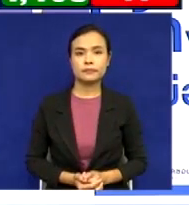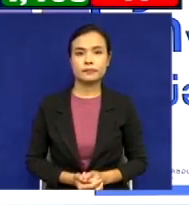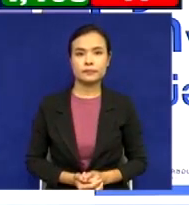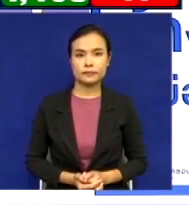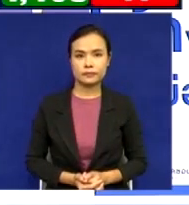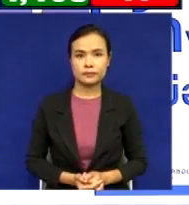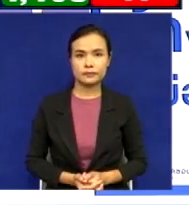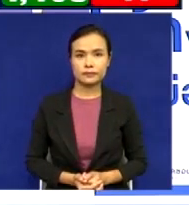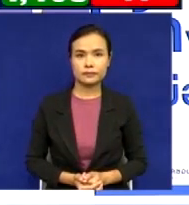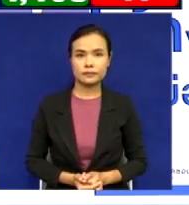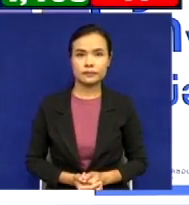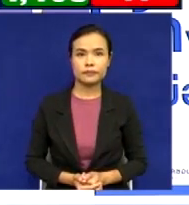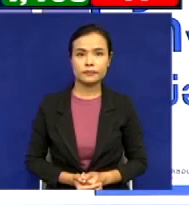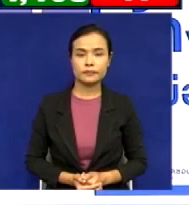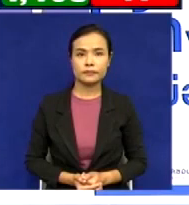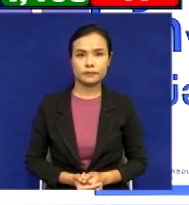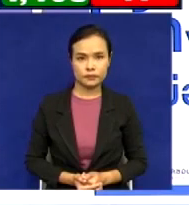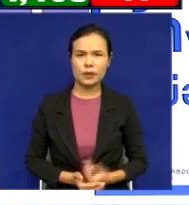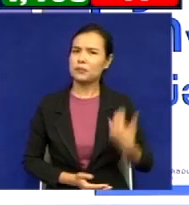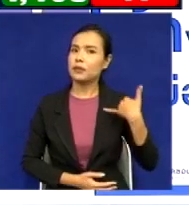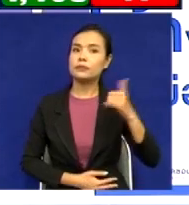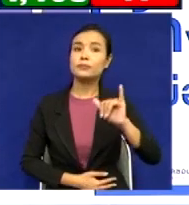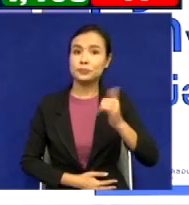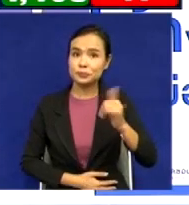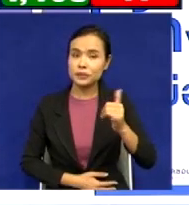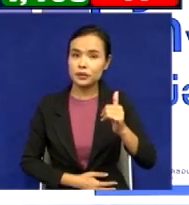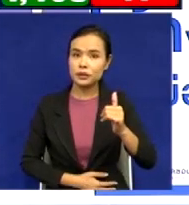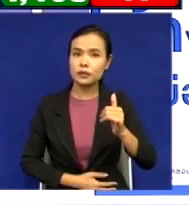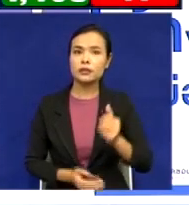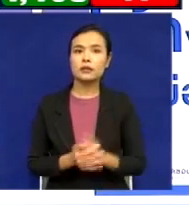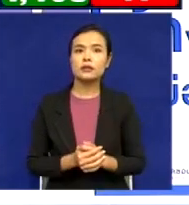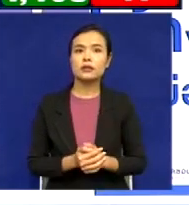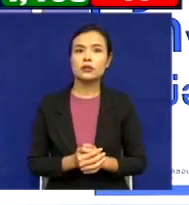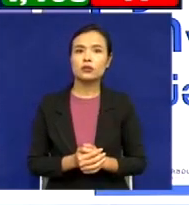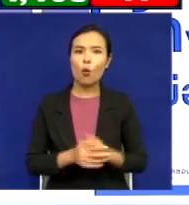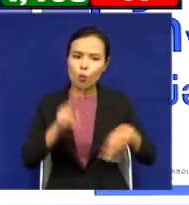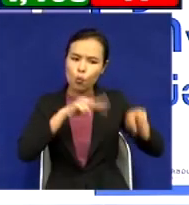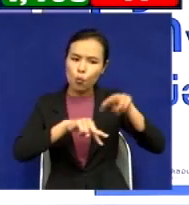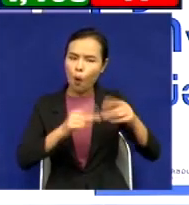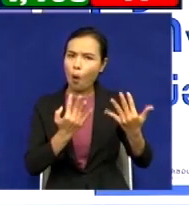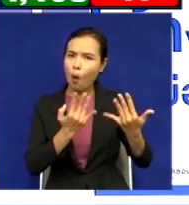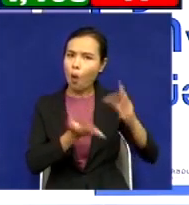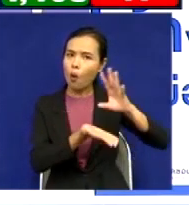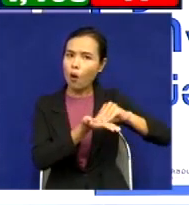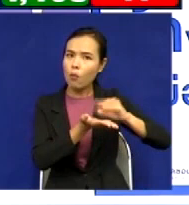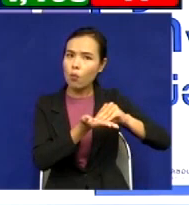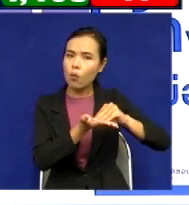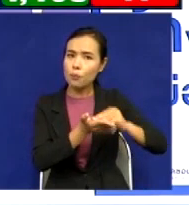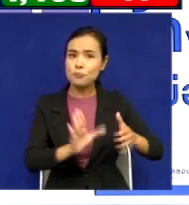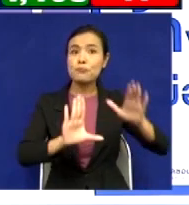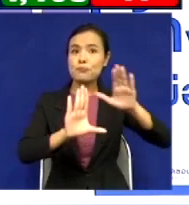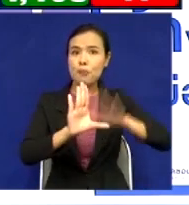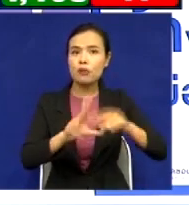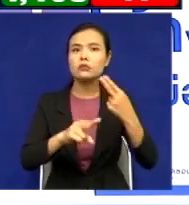ในส่วนของบางคนที่อยู่ในระหว่างโปรเซสนะครับที่มาขึ้นทะเบียนแล้วอา